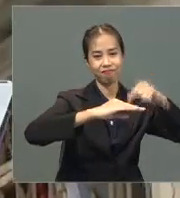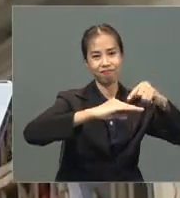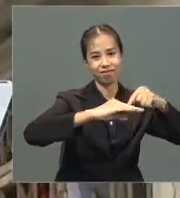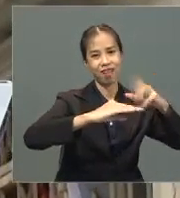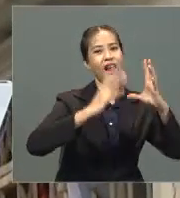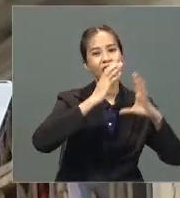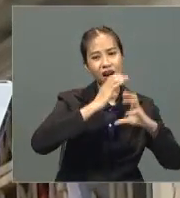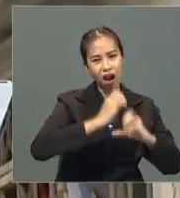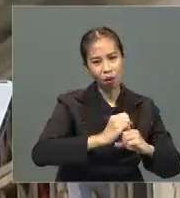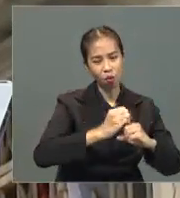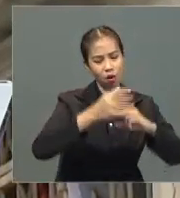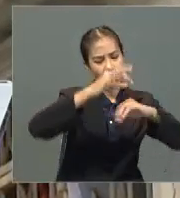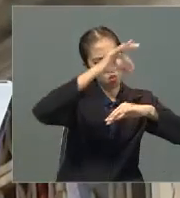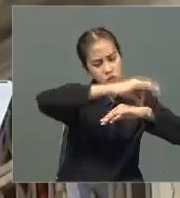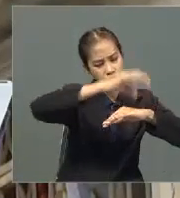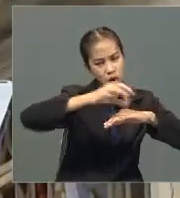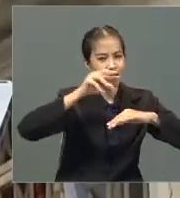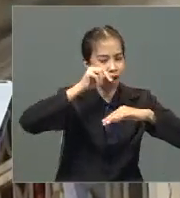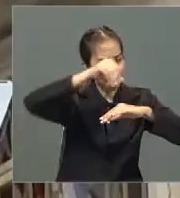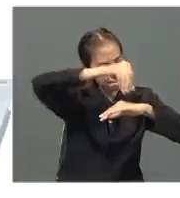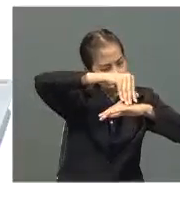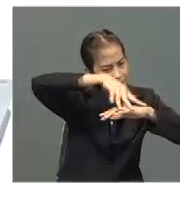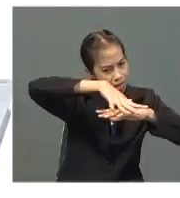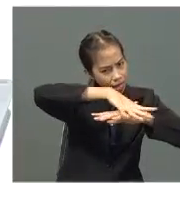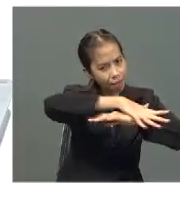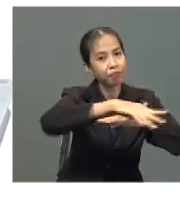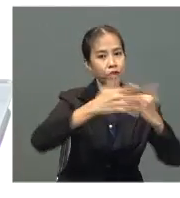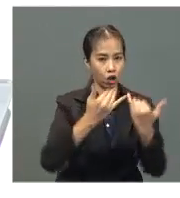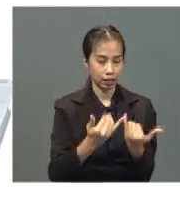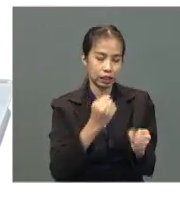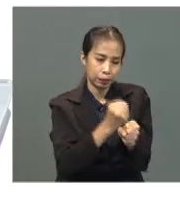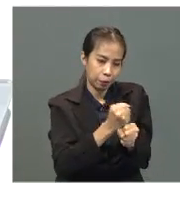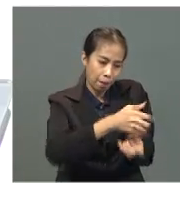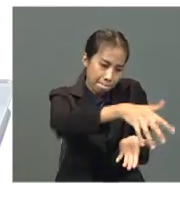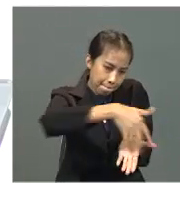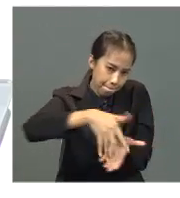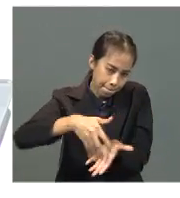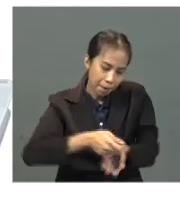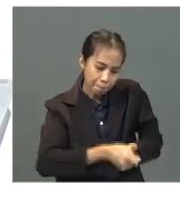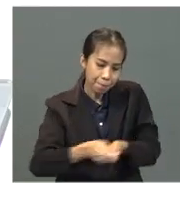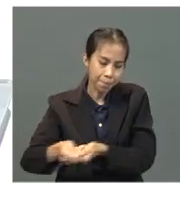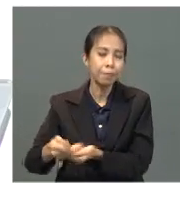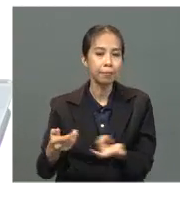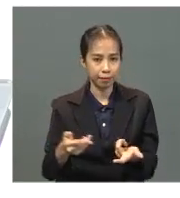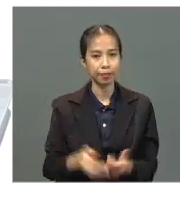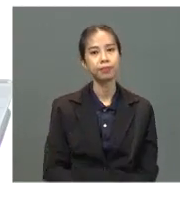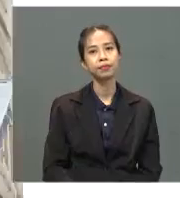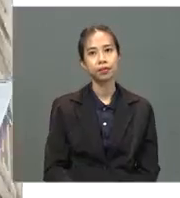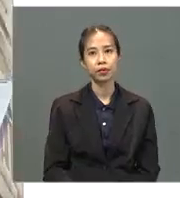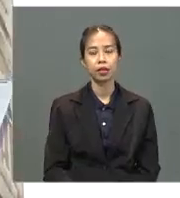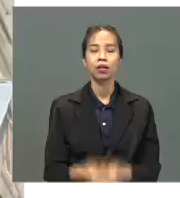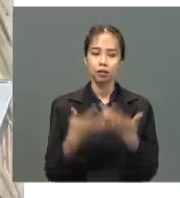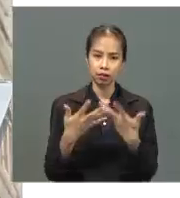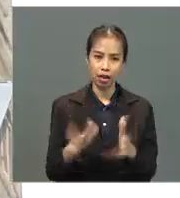ช่องโหว่ทำให้น้ำซึมเข้าไปเบื้องต้นนะคะผู้ที่เกี่ยวข้องเร่งทำความสะอาดภายในอาคารเท่านั้นค่ะขณะที่